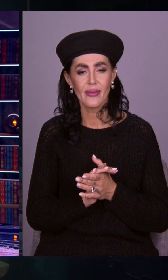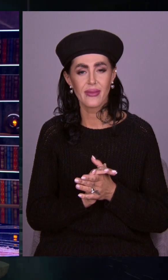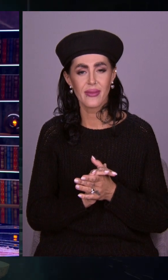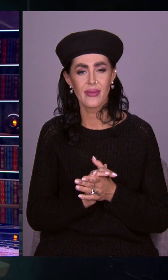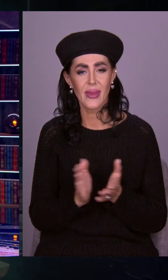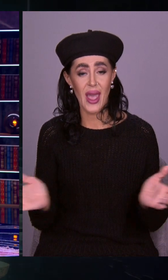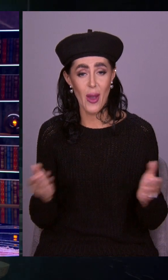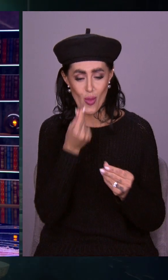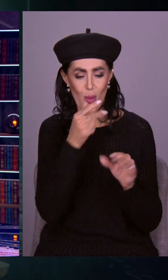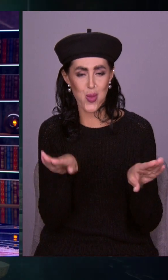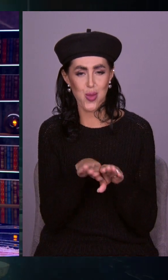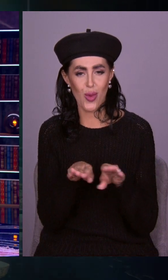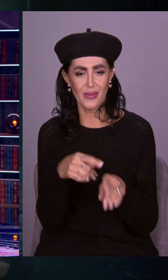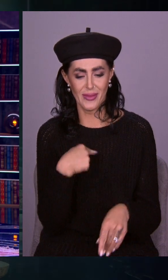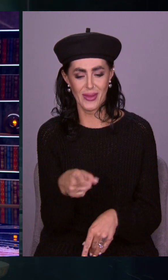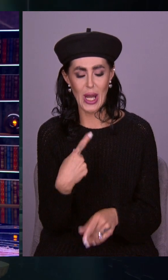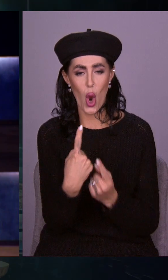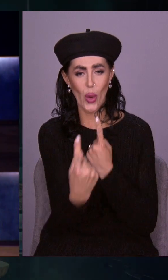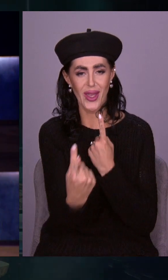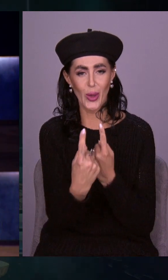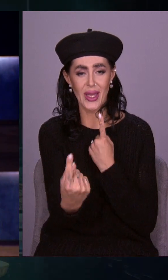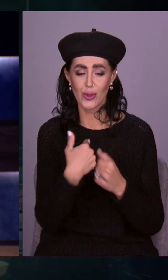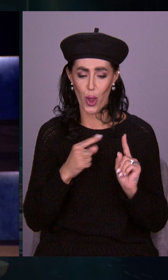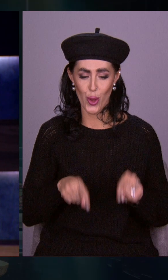зараз вже у нас 1-1, як то кажуть, да?